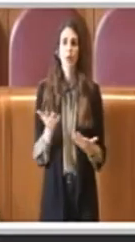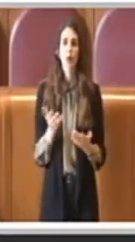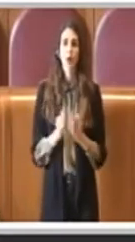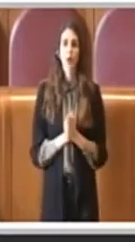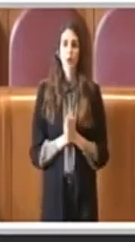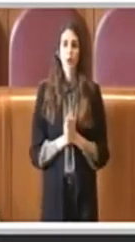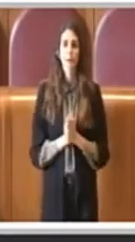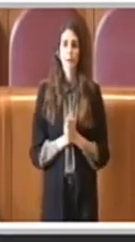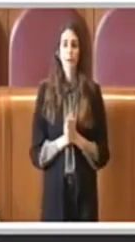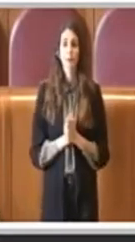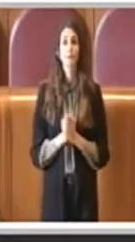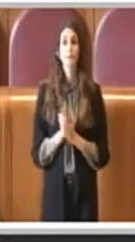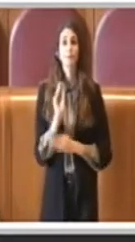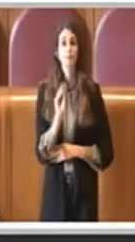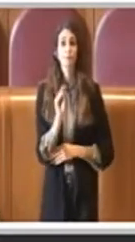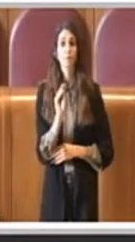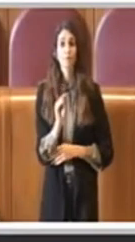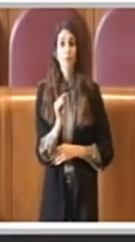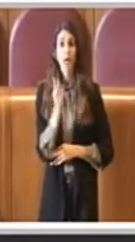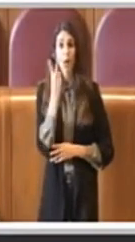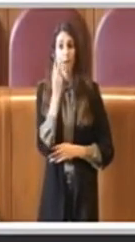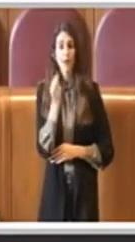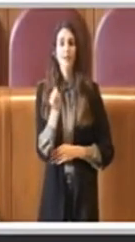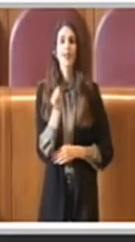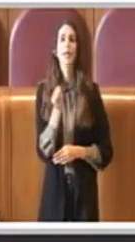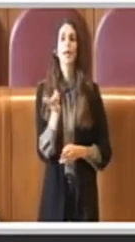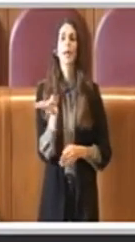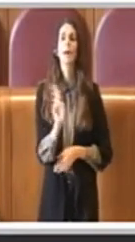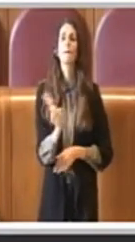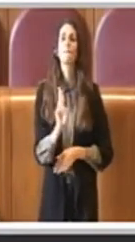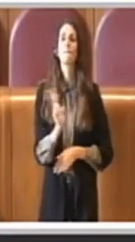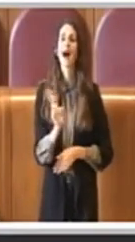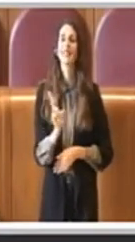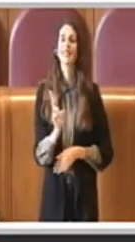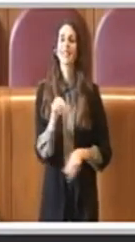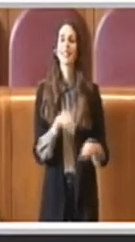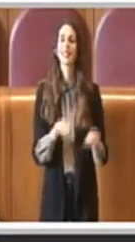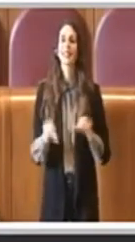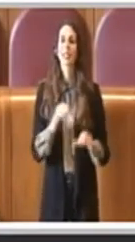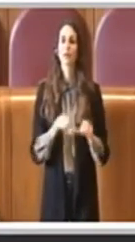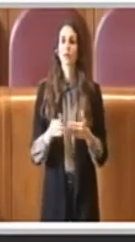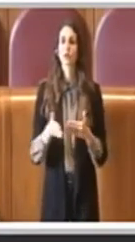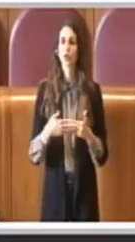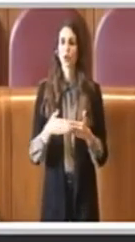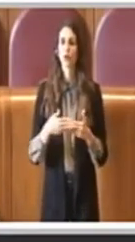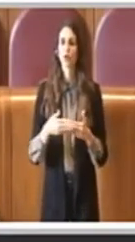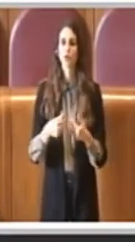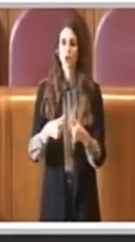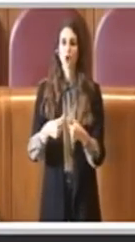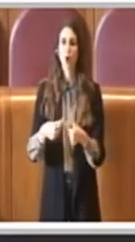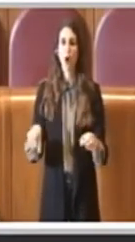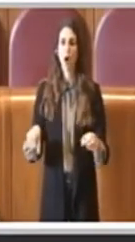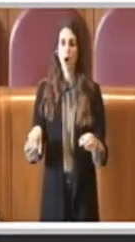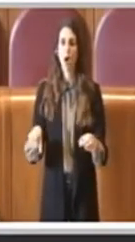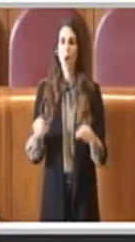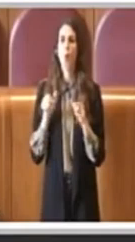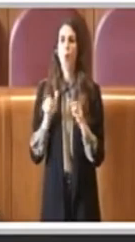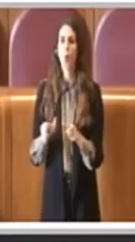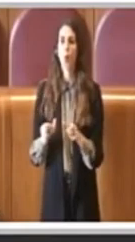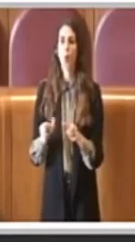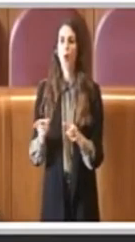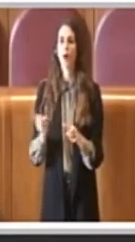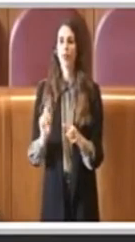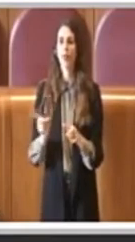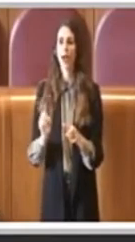solo di prevedere una maggiore installazione dei bagni chimici in prossimità degli stalli riservati